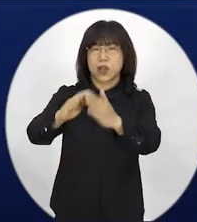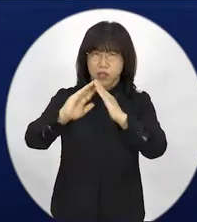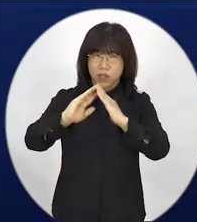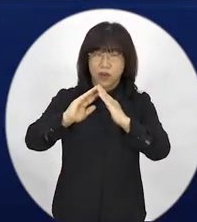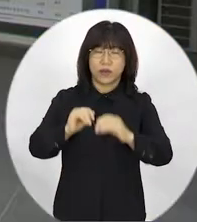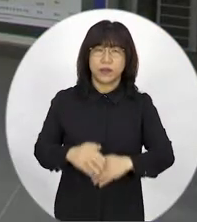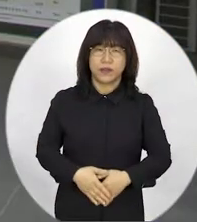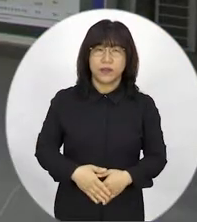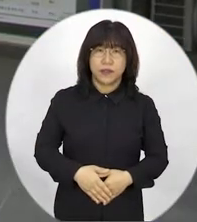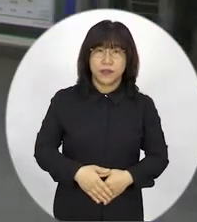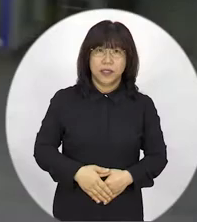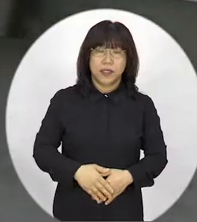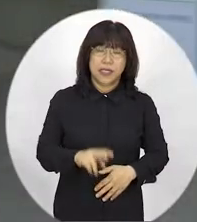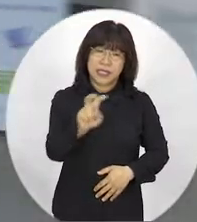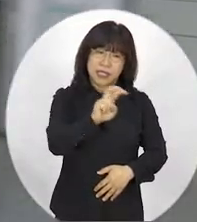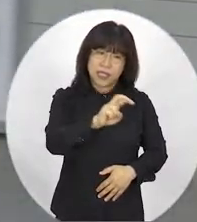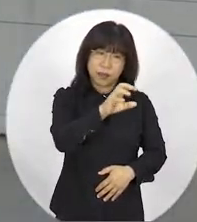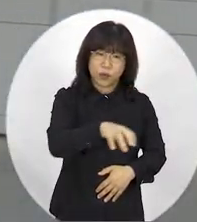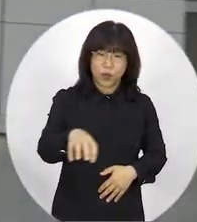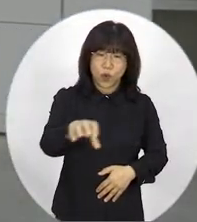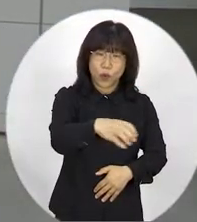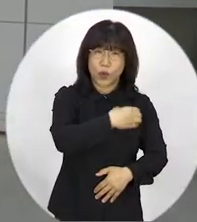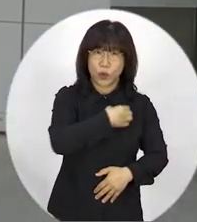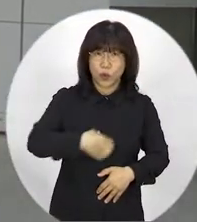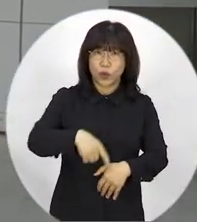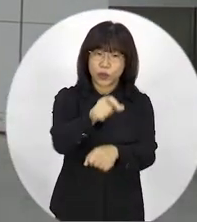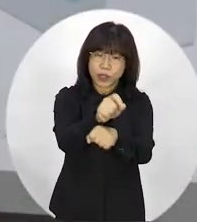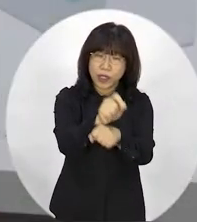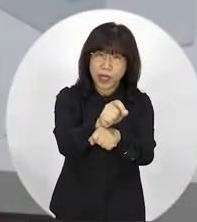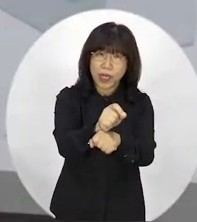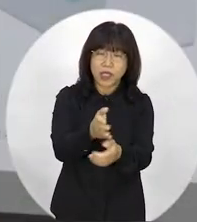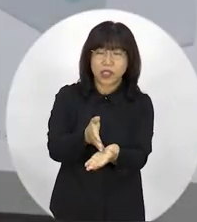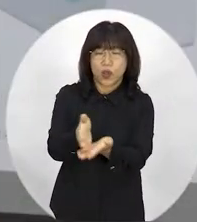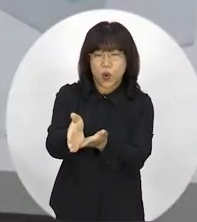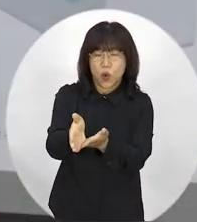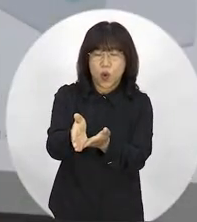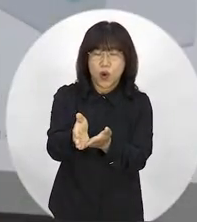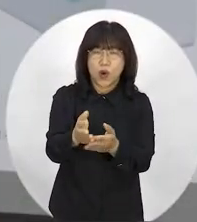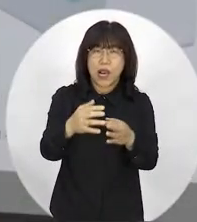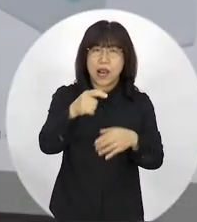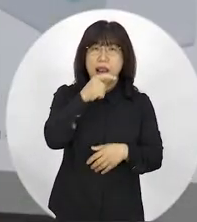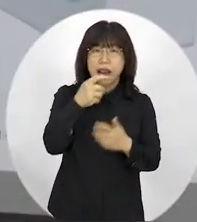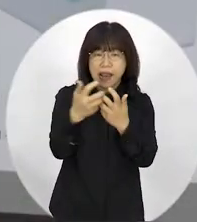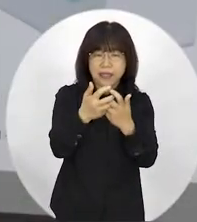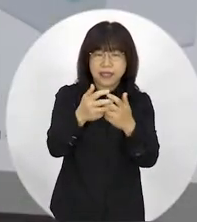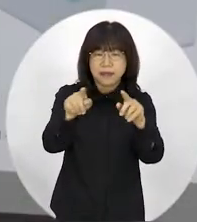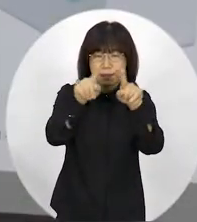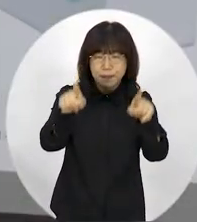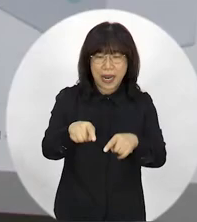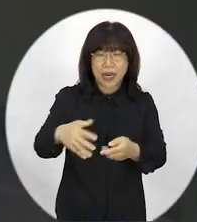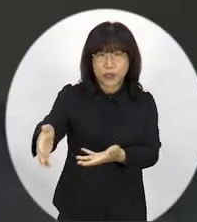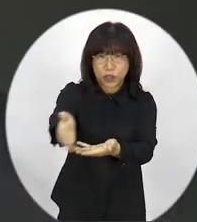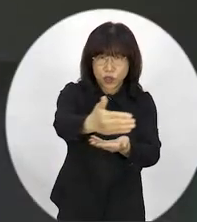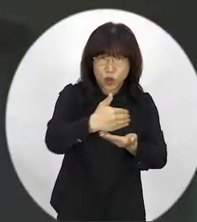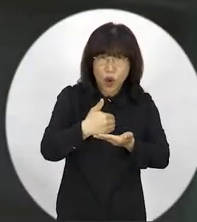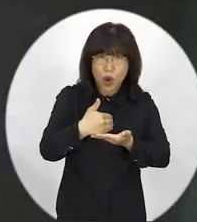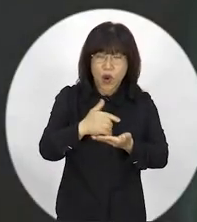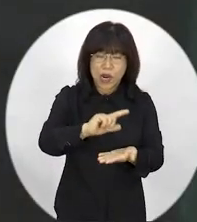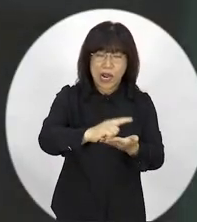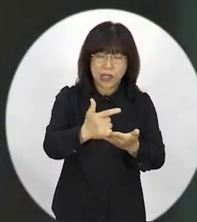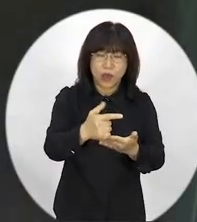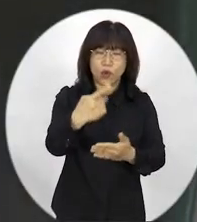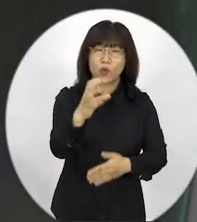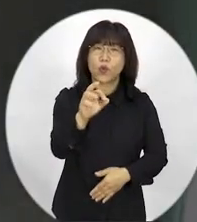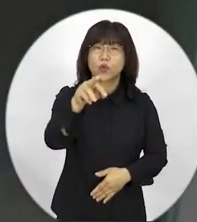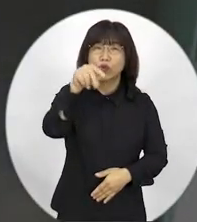나섭니다. 강서구는 20개 전동주민센터에 전용 수거함을 설치하고 아이스팩을 수거해